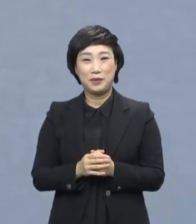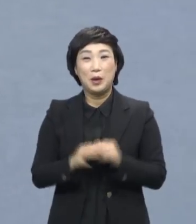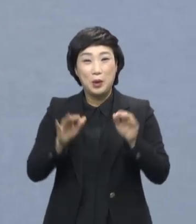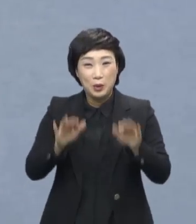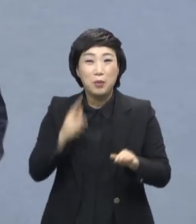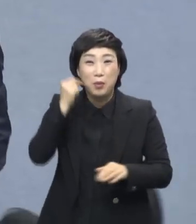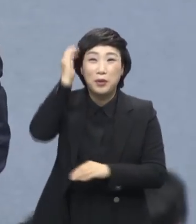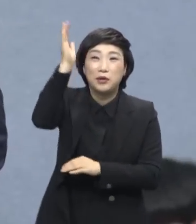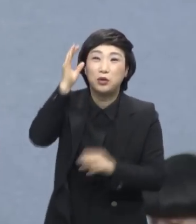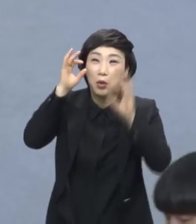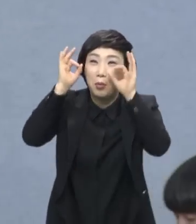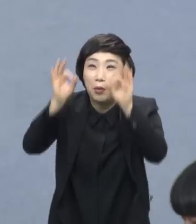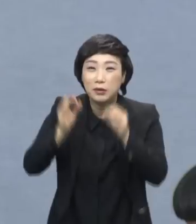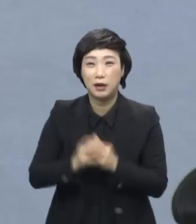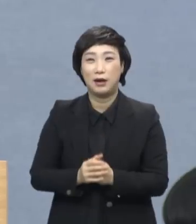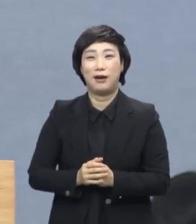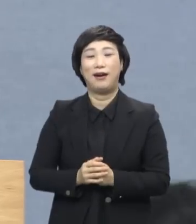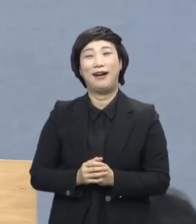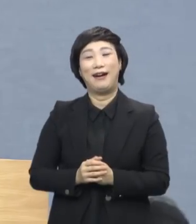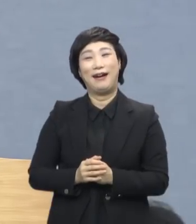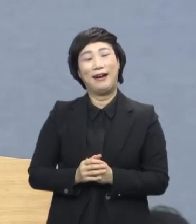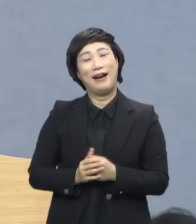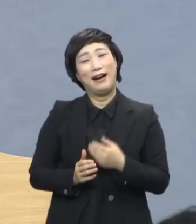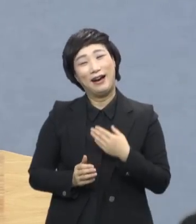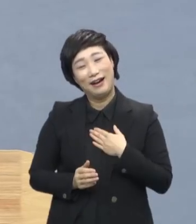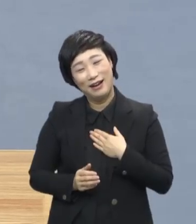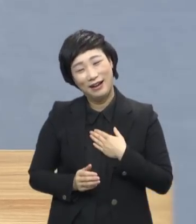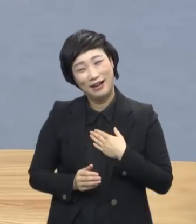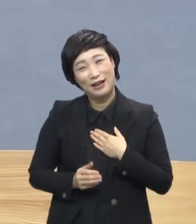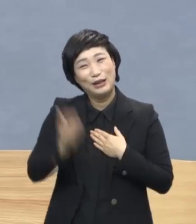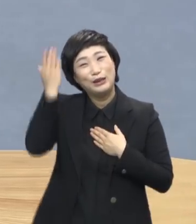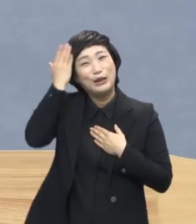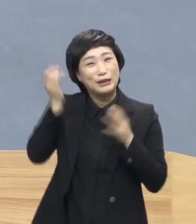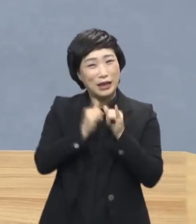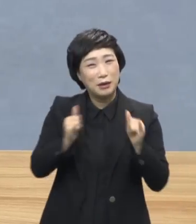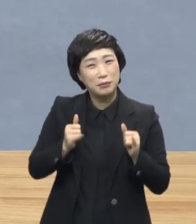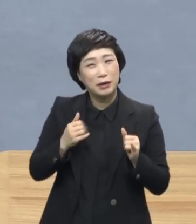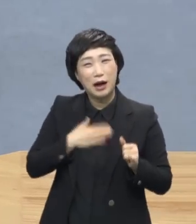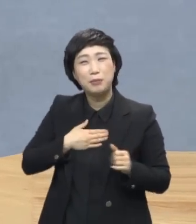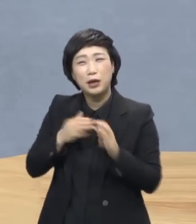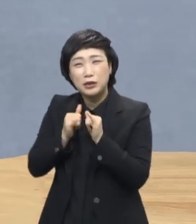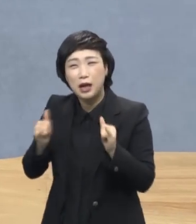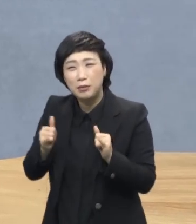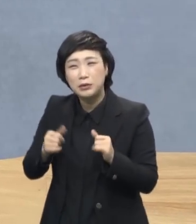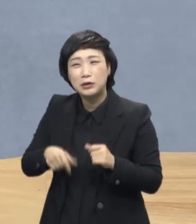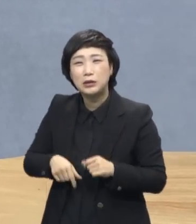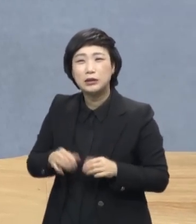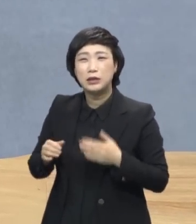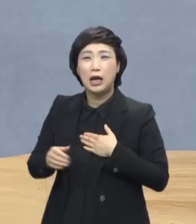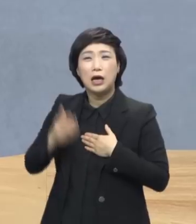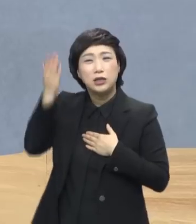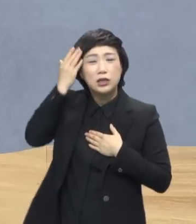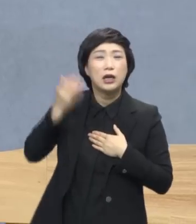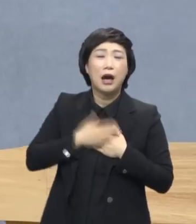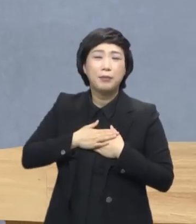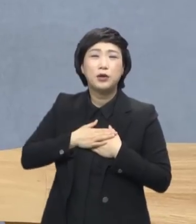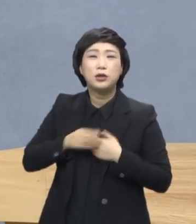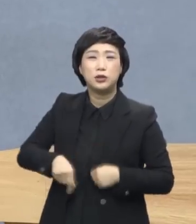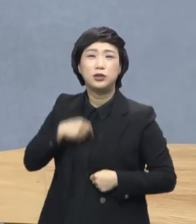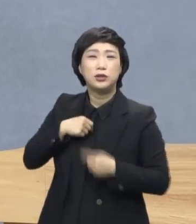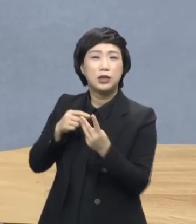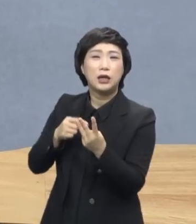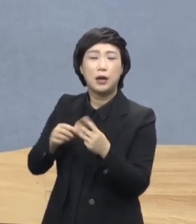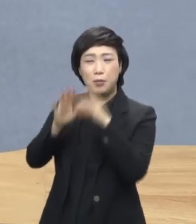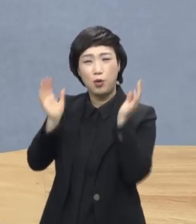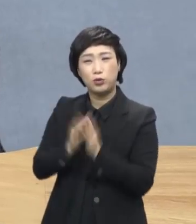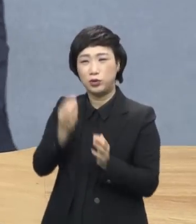오늘 목사님 설교를 들어보니까 내가 지적인 사람인지 정적인 사람인지 내가 지정의를 겸비한 사람인지